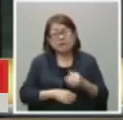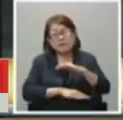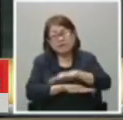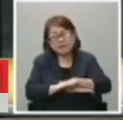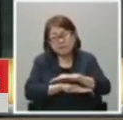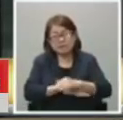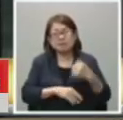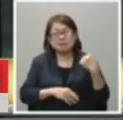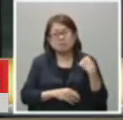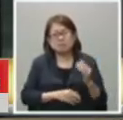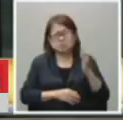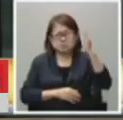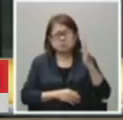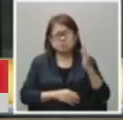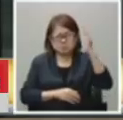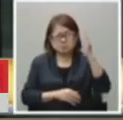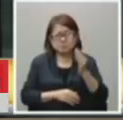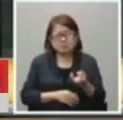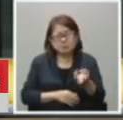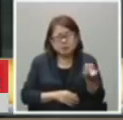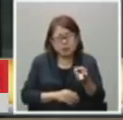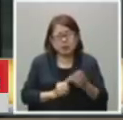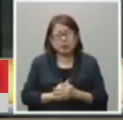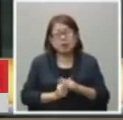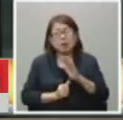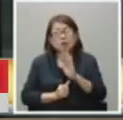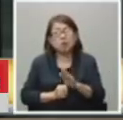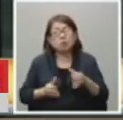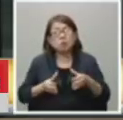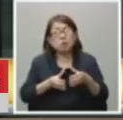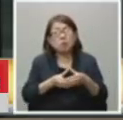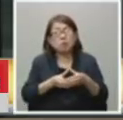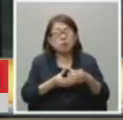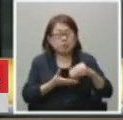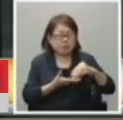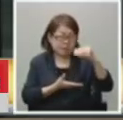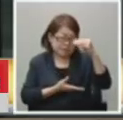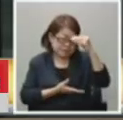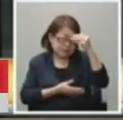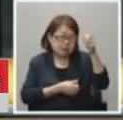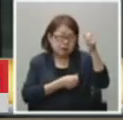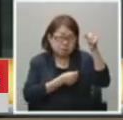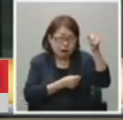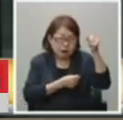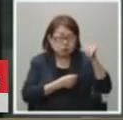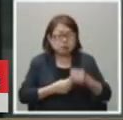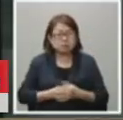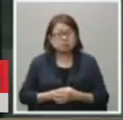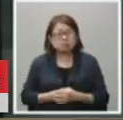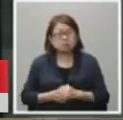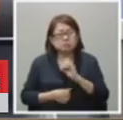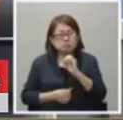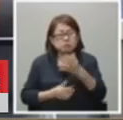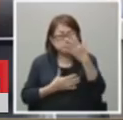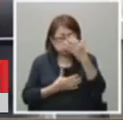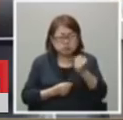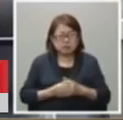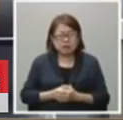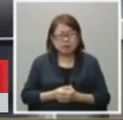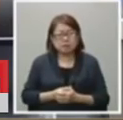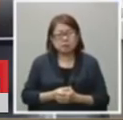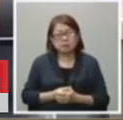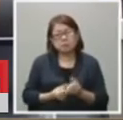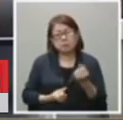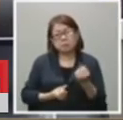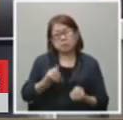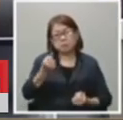มีการประท้วงเล็กๆของเด็กนักเรียนซึ่งเขาบอกไว้น่าสนใจครับเขาบอกไว้ว่าขับรถผ่าน